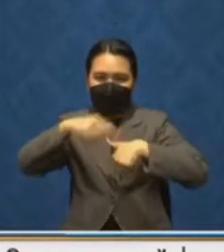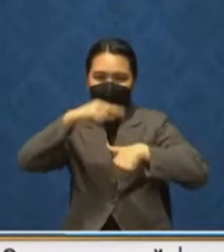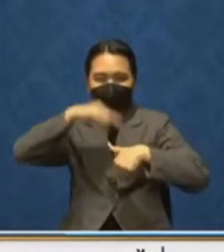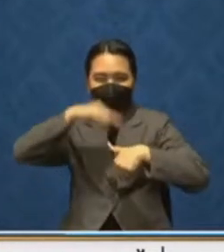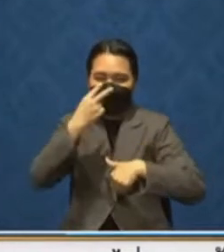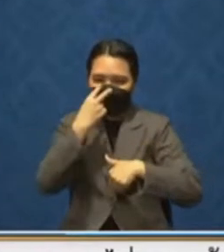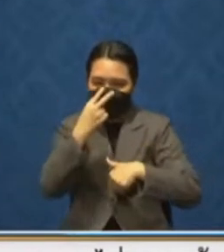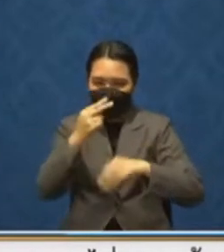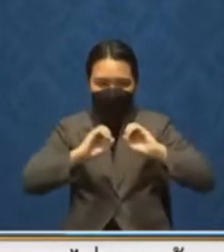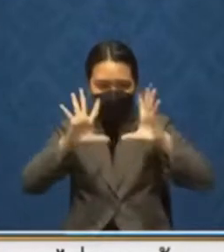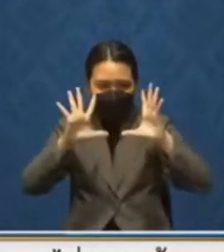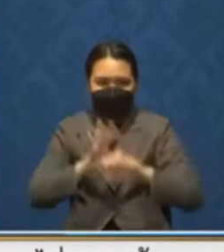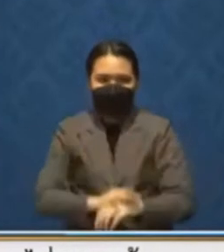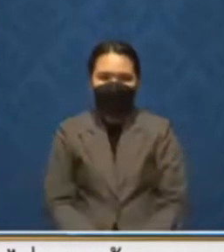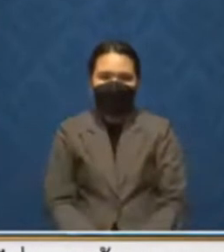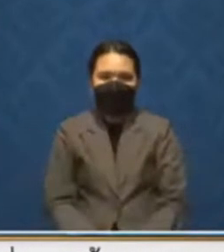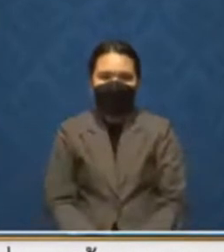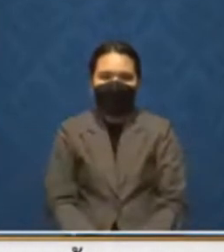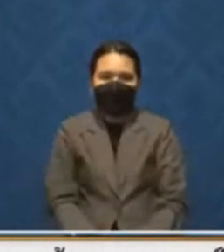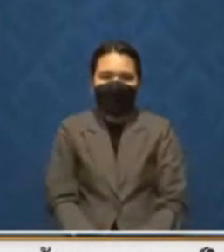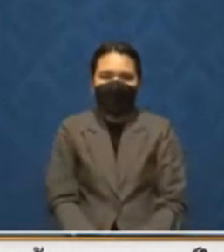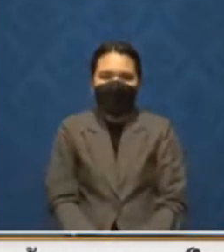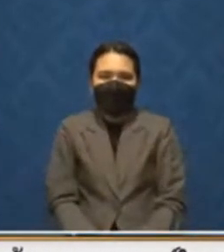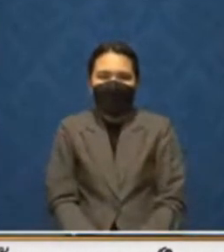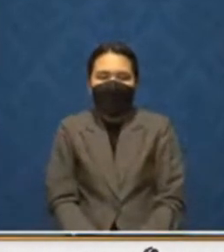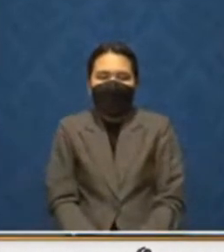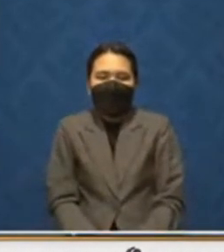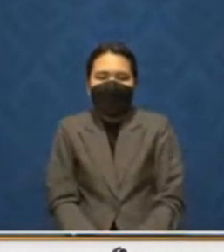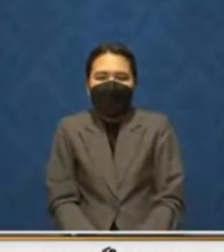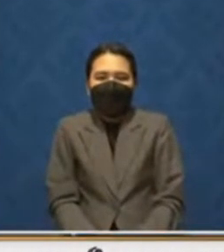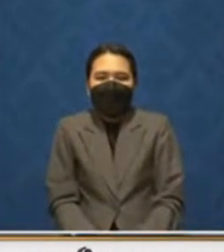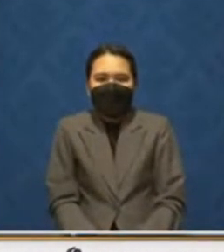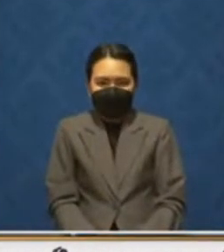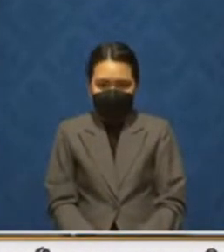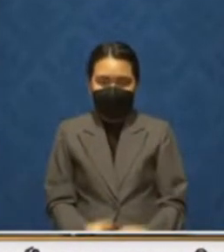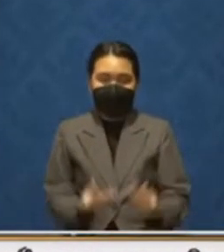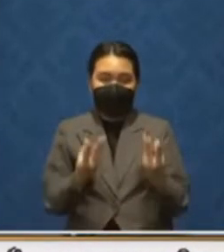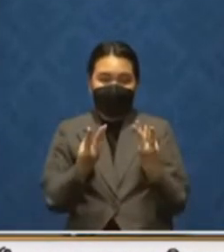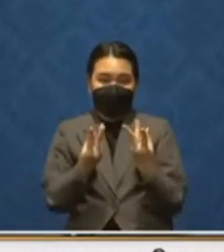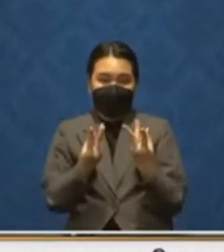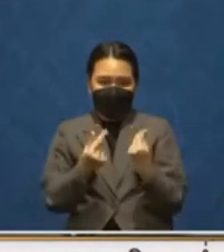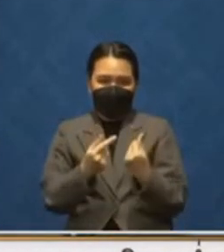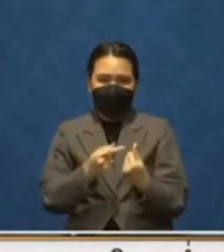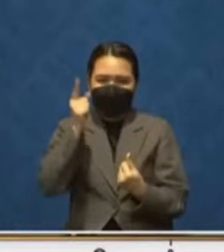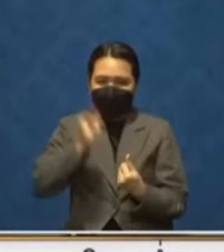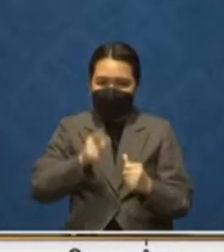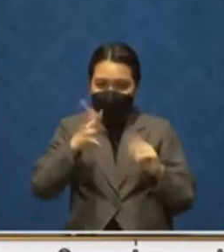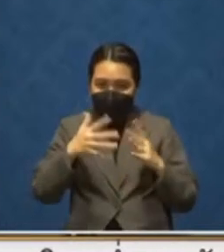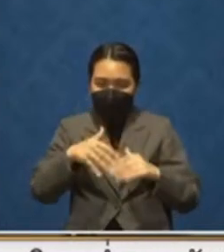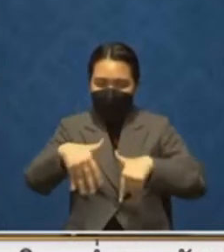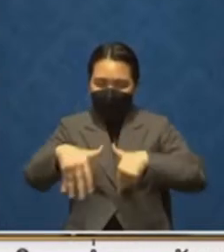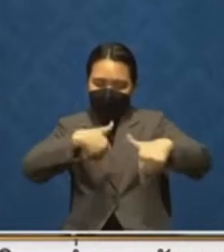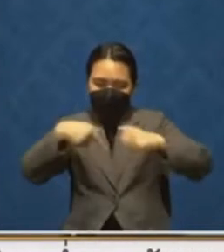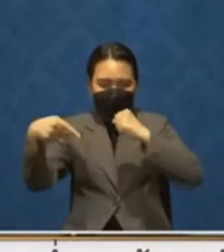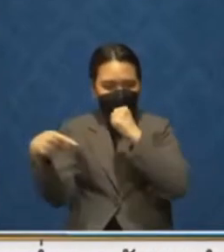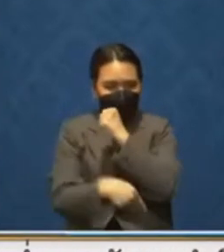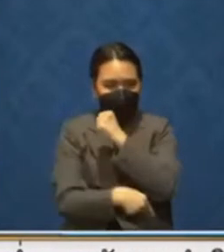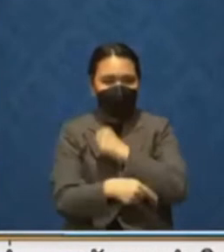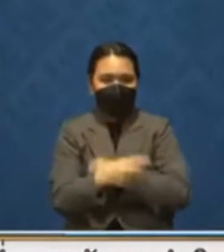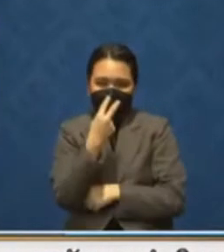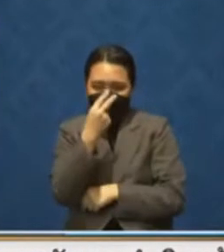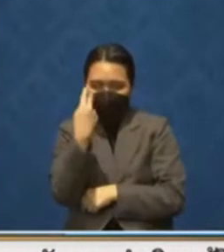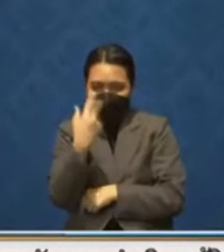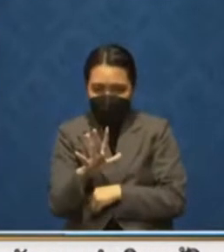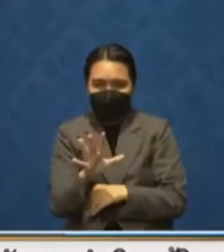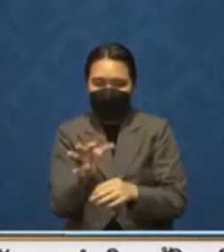ครับประมาณการตัวเลขทิศนะครับที่โกงประชาชนไปพบเห็นหลายท่านอธิบายแต่ไม่ได้